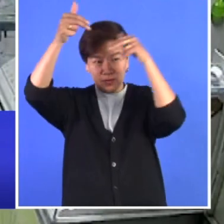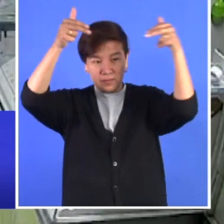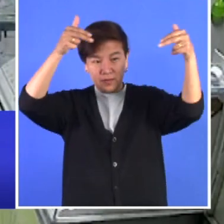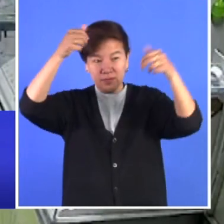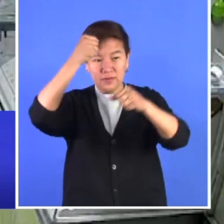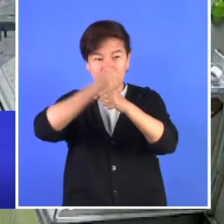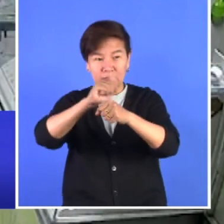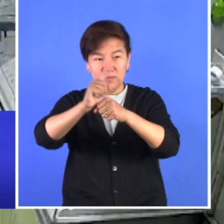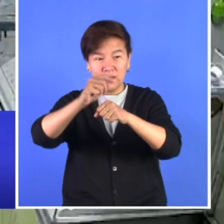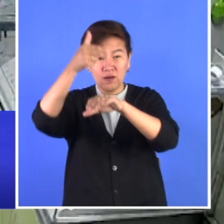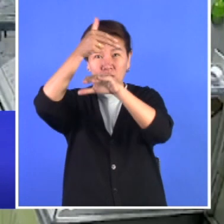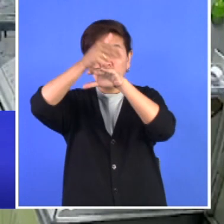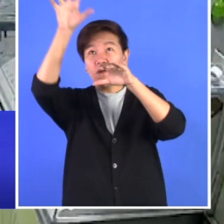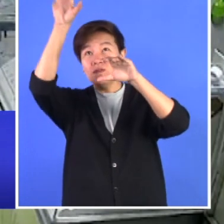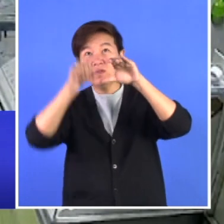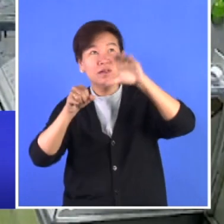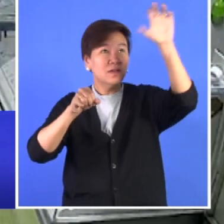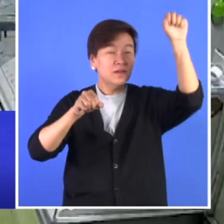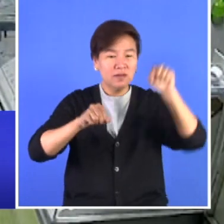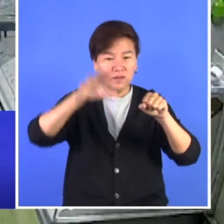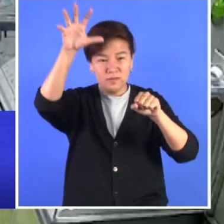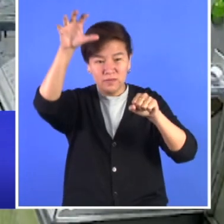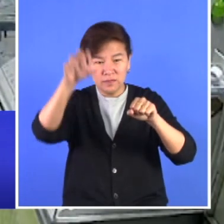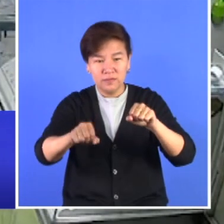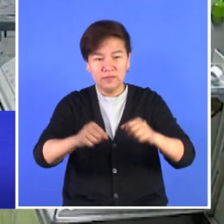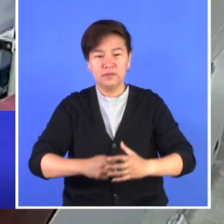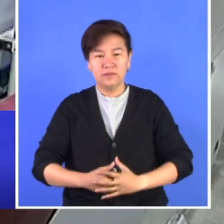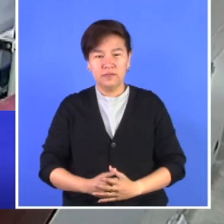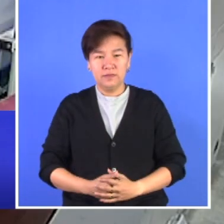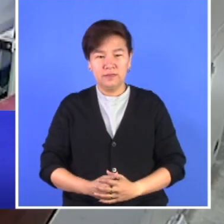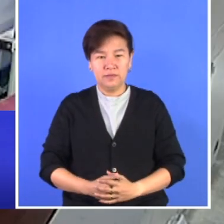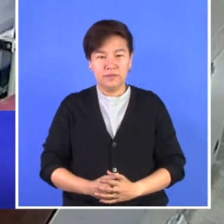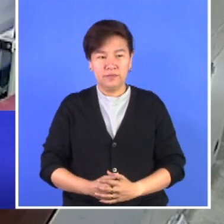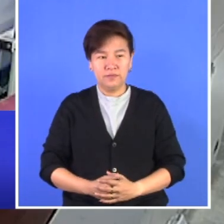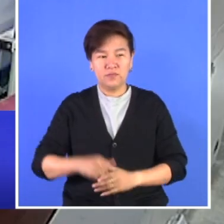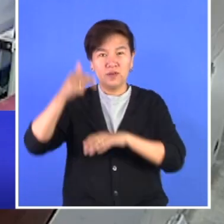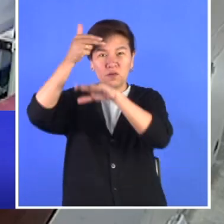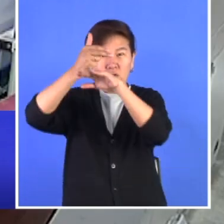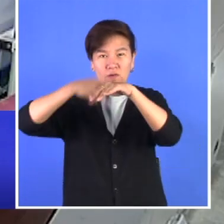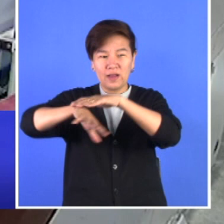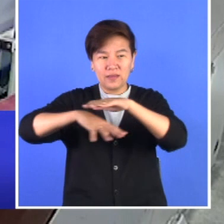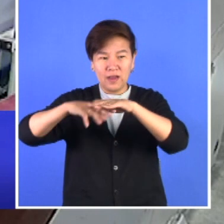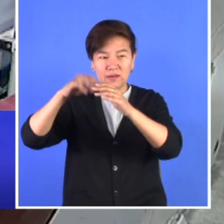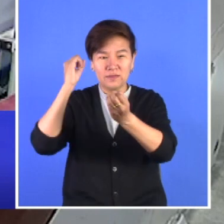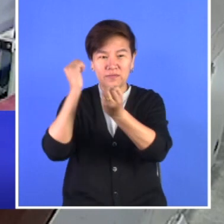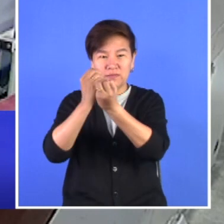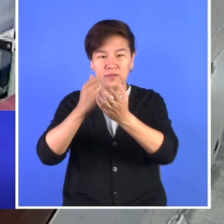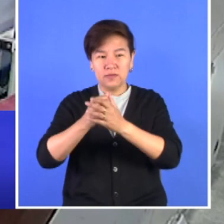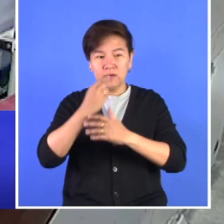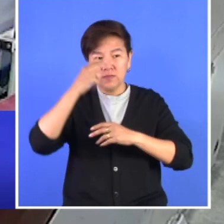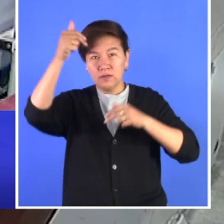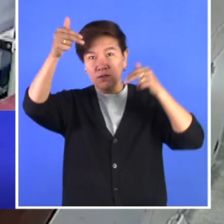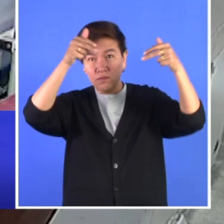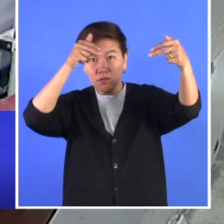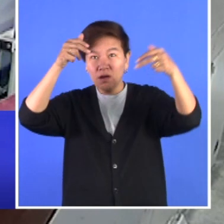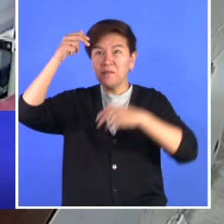จะไปดึงกล้องวงจรปิดอ่ะเออเหมือนจะแบบพยายามจะทำลายหลักฐานแต่หารู้ไม่ว่ากล้องวงจรปิดไม่ได้มี